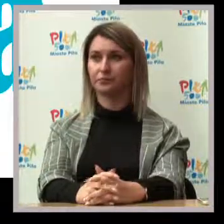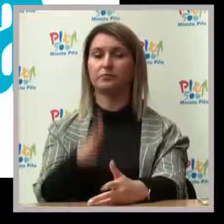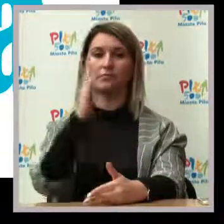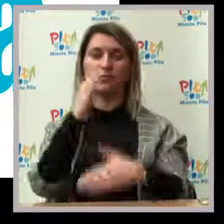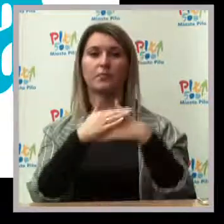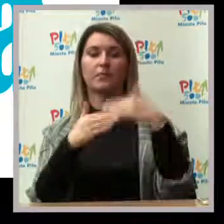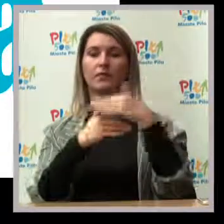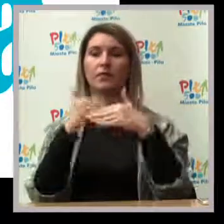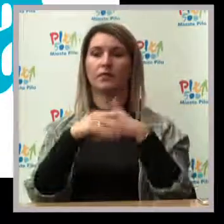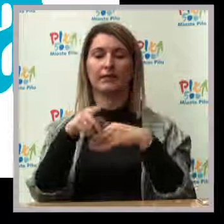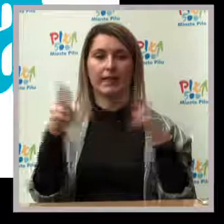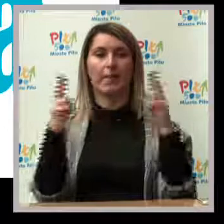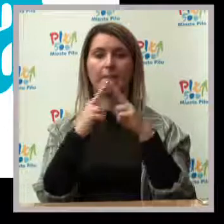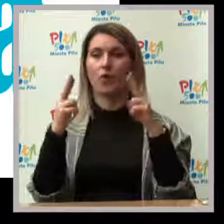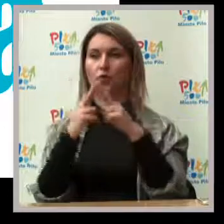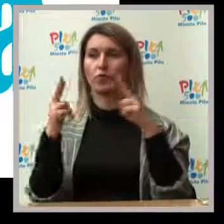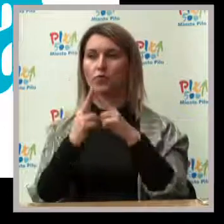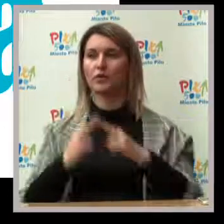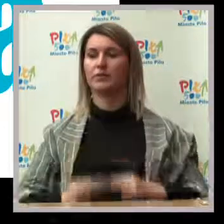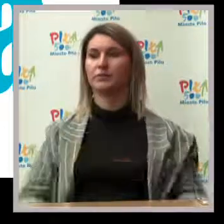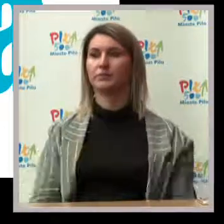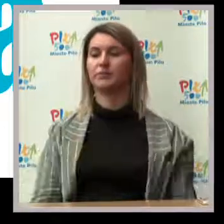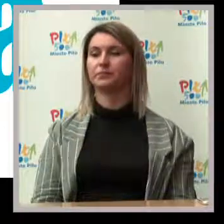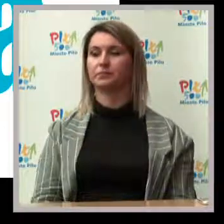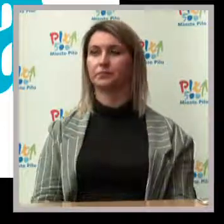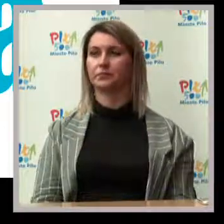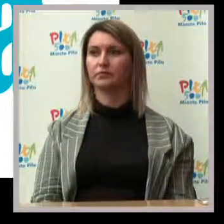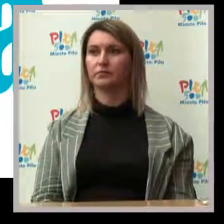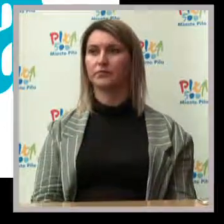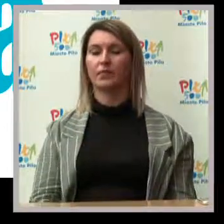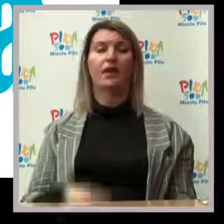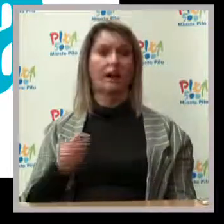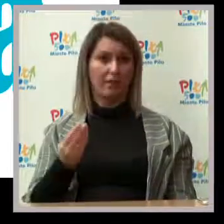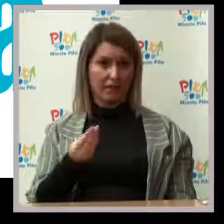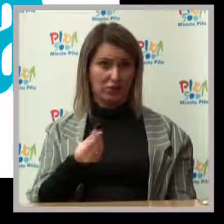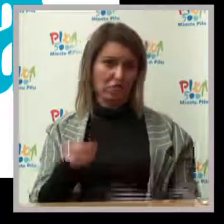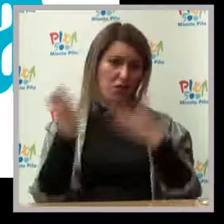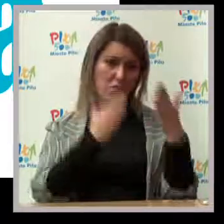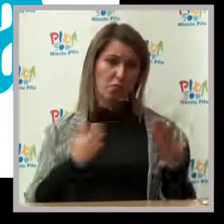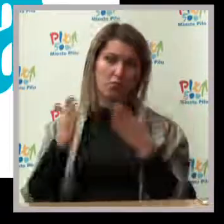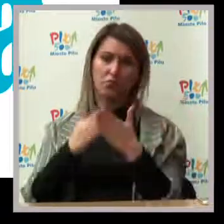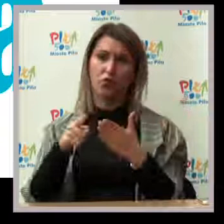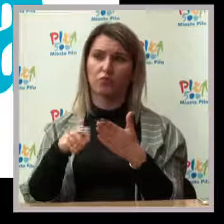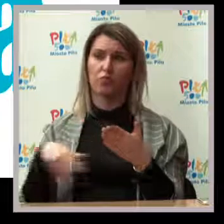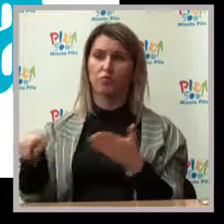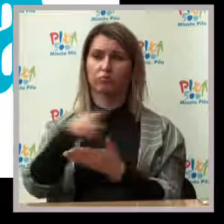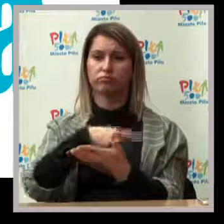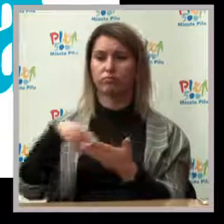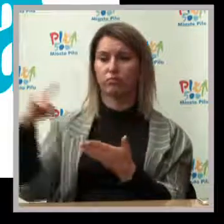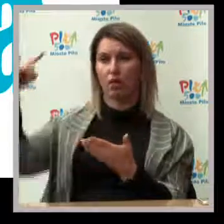budować takie porozumienie, które finansowo przygotuje infrastrukturę dla tej bazy tutaj w